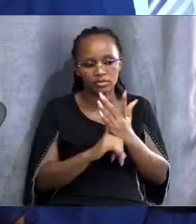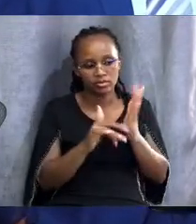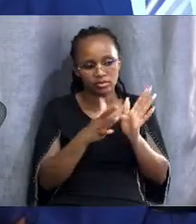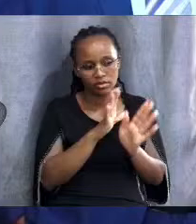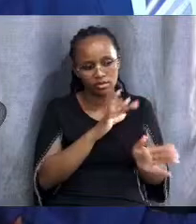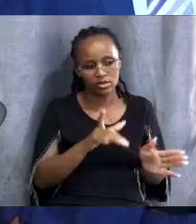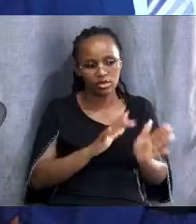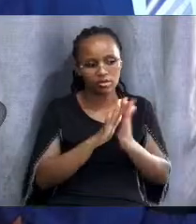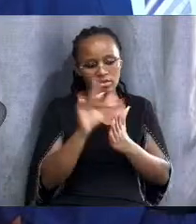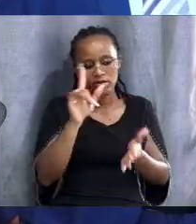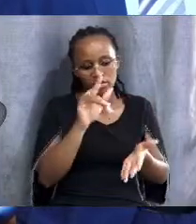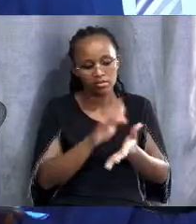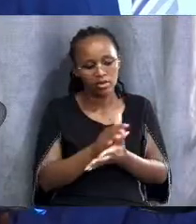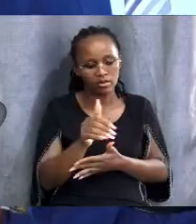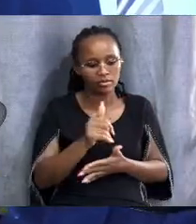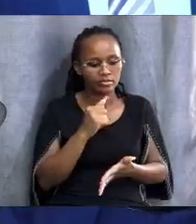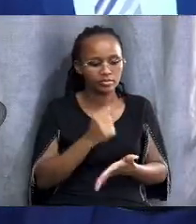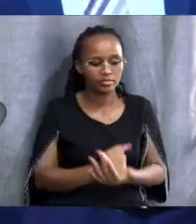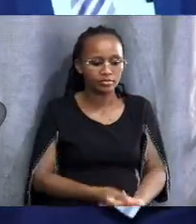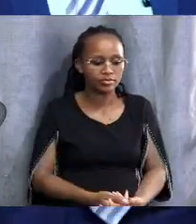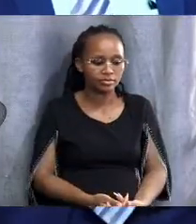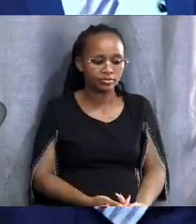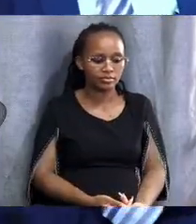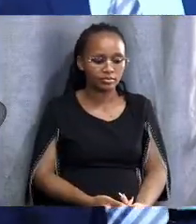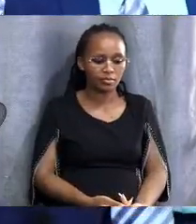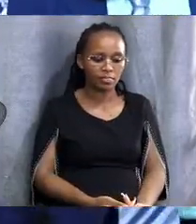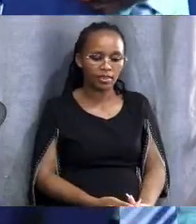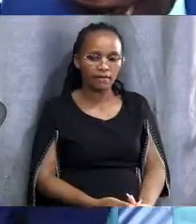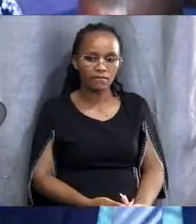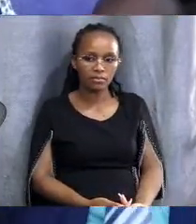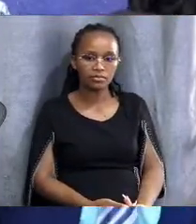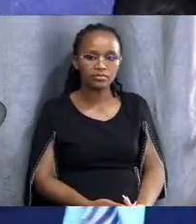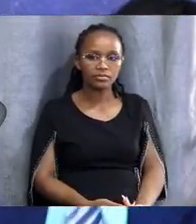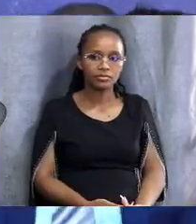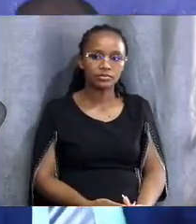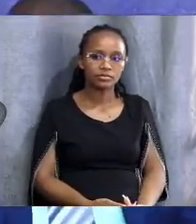Yesu tumeomba na hata kuamini. Amen. Na tuketi.